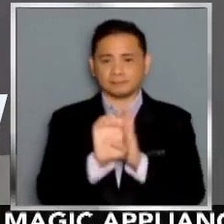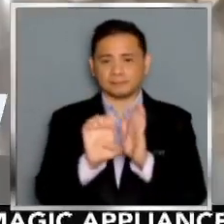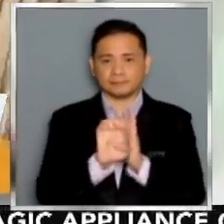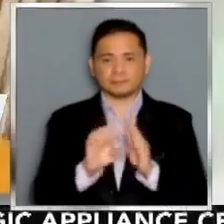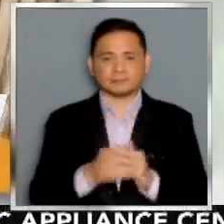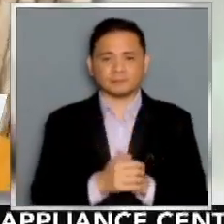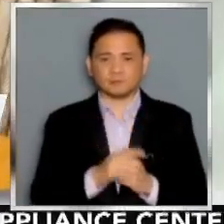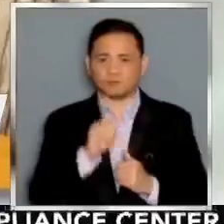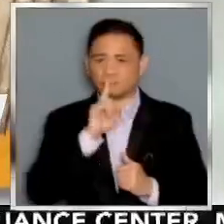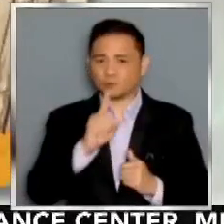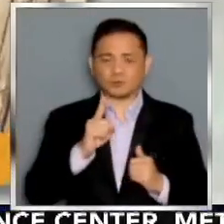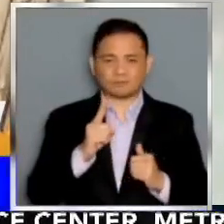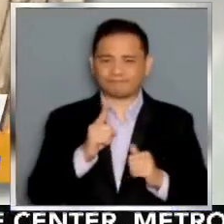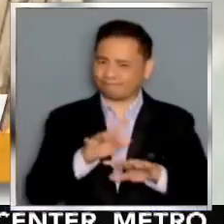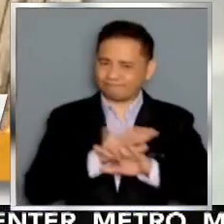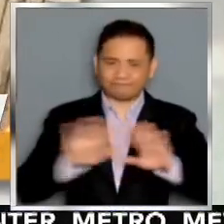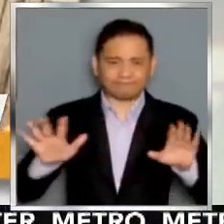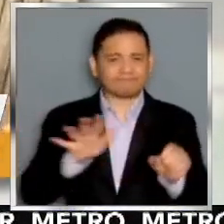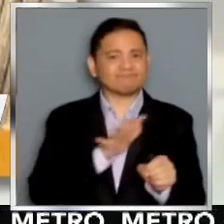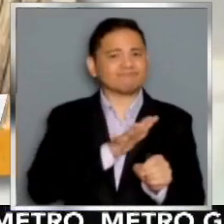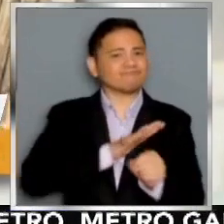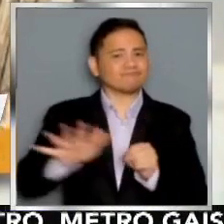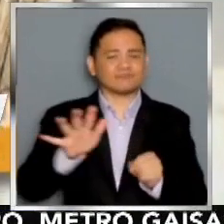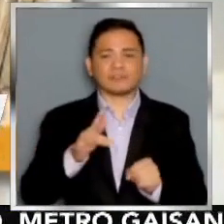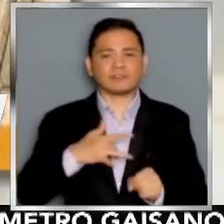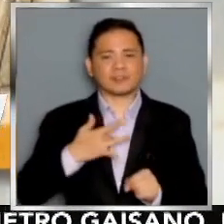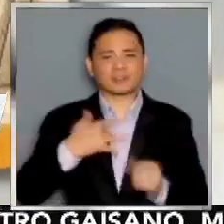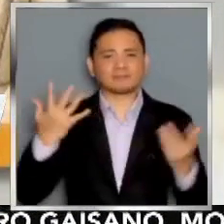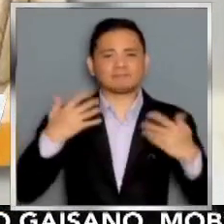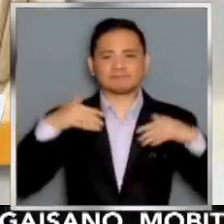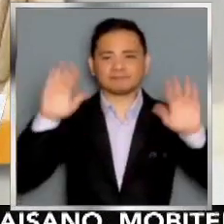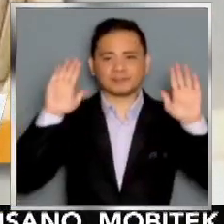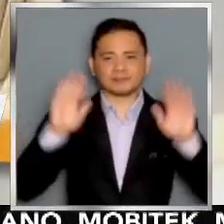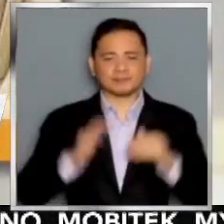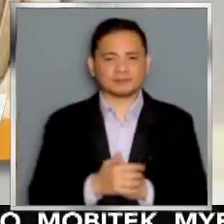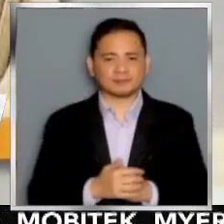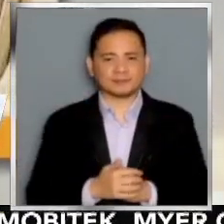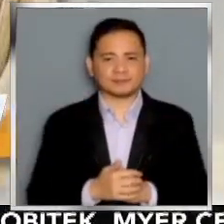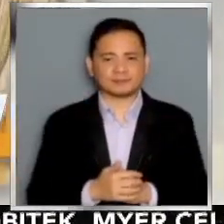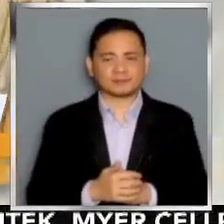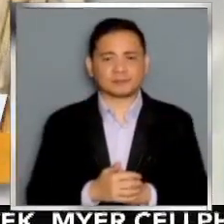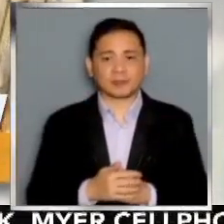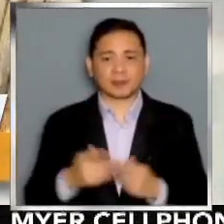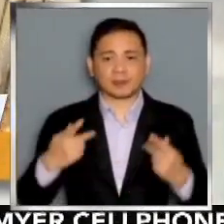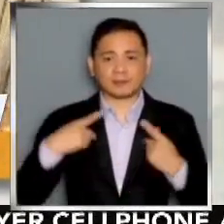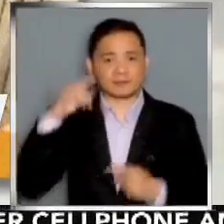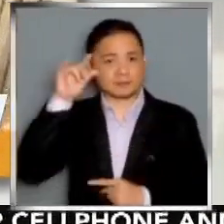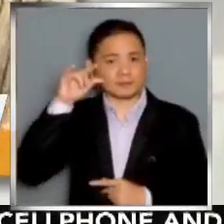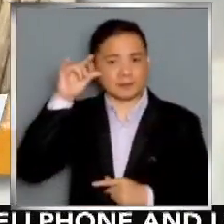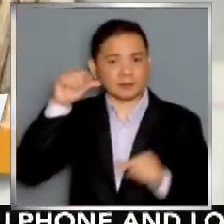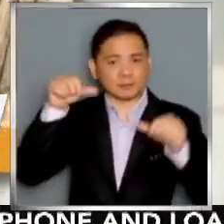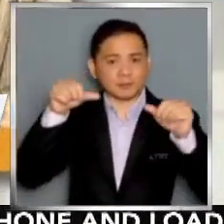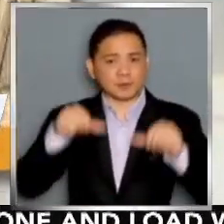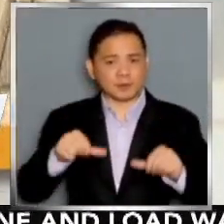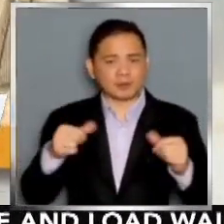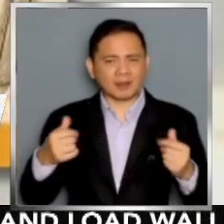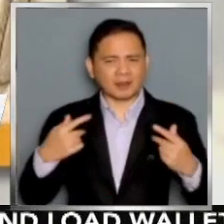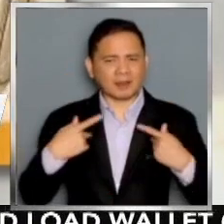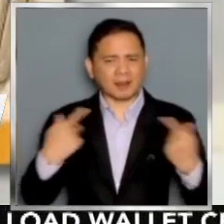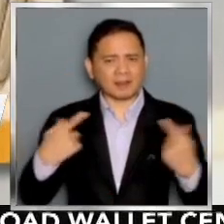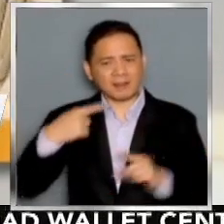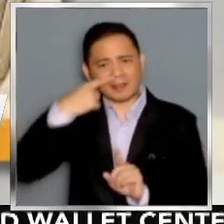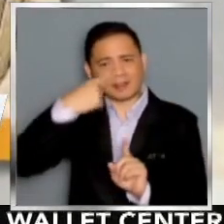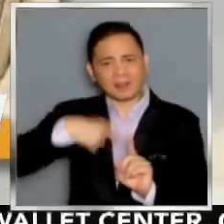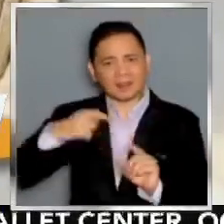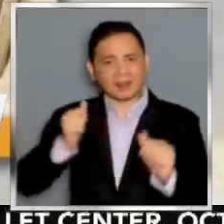sagad na. Pang-international na nga ang appeal ni David. Ang isang Instagram post nga niya, nilike ng Thai actress at model